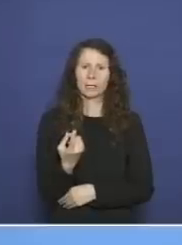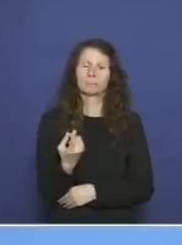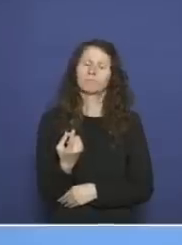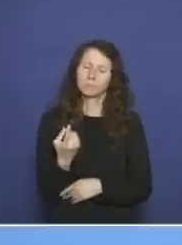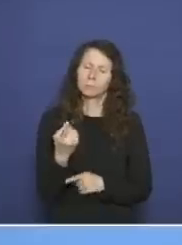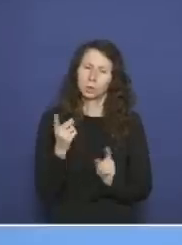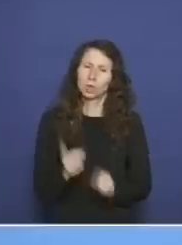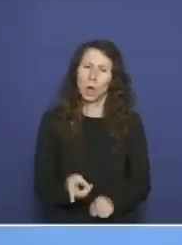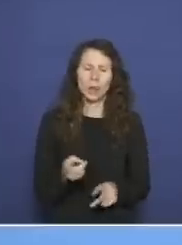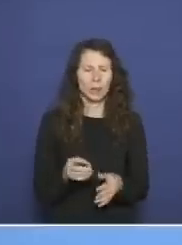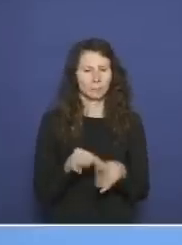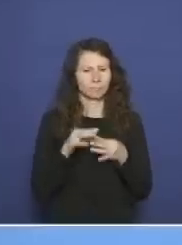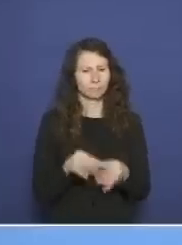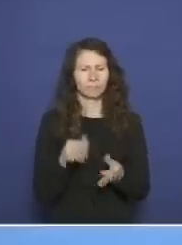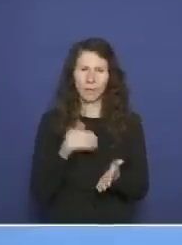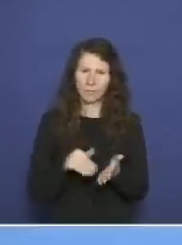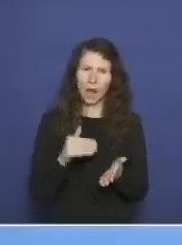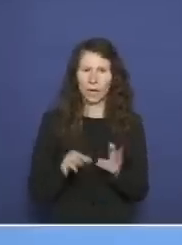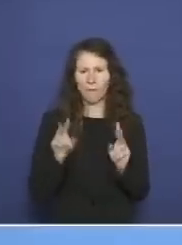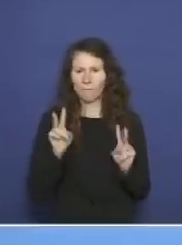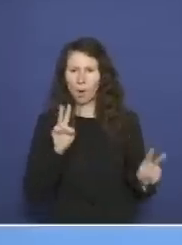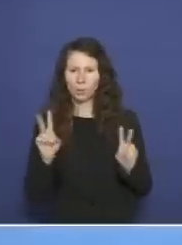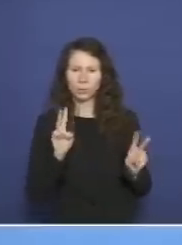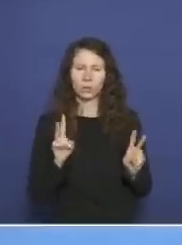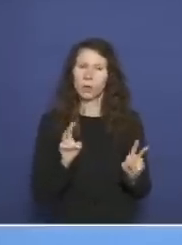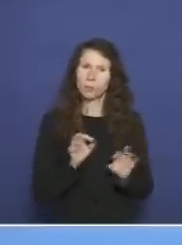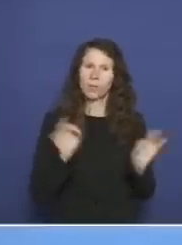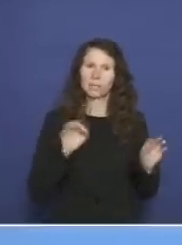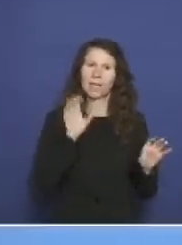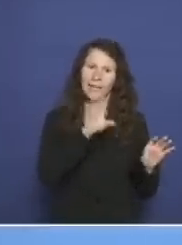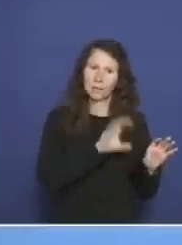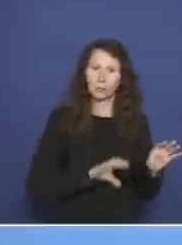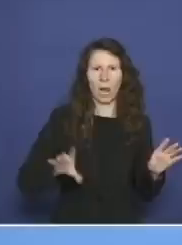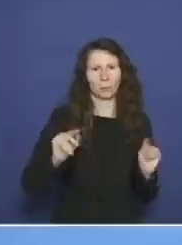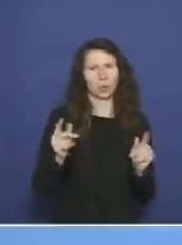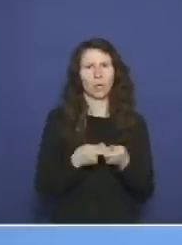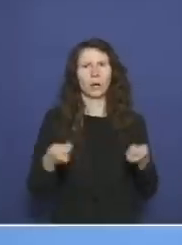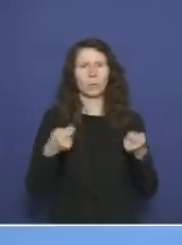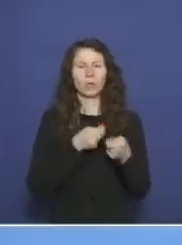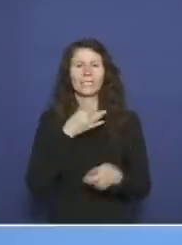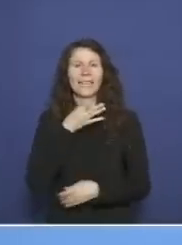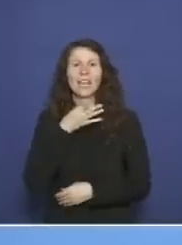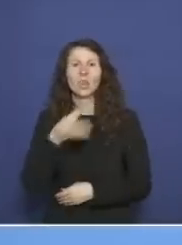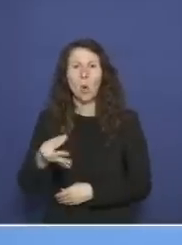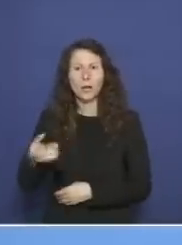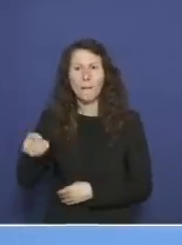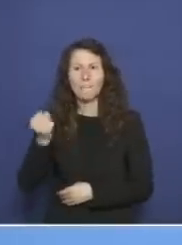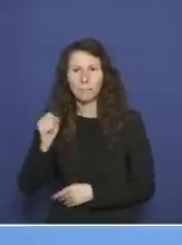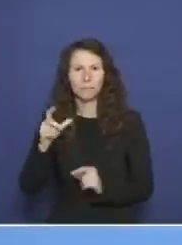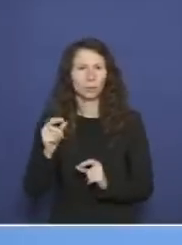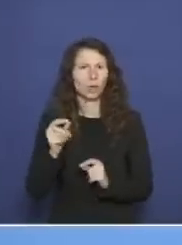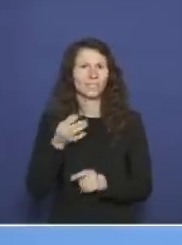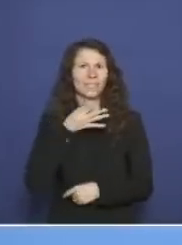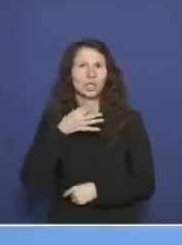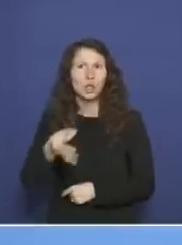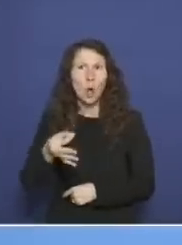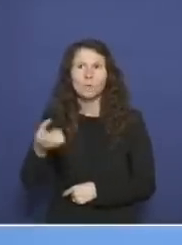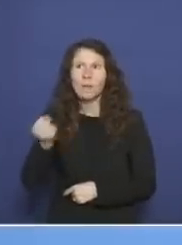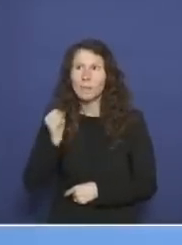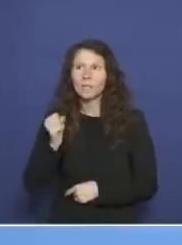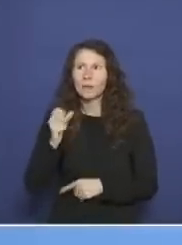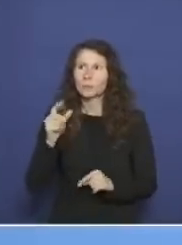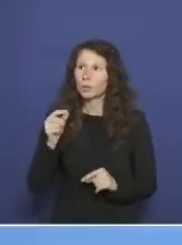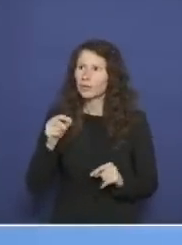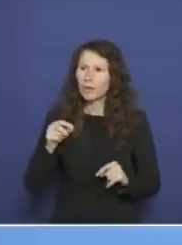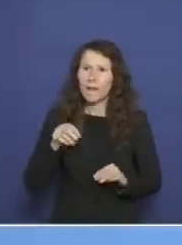idealerweise regional frühzeitig, also gar nicht so eine Bundesnotbremse, wie der Begriff schon sagt, Notbremse über alles, sondern ideal wäre und bleibt